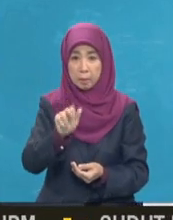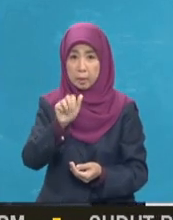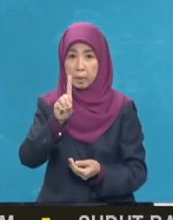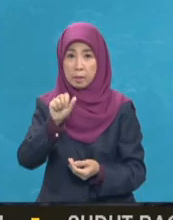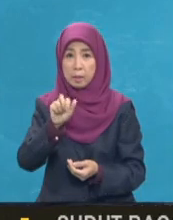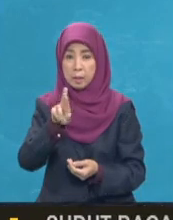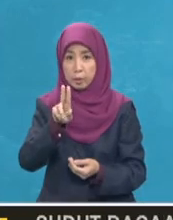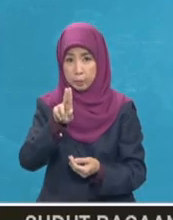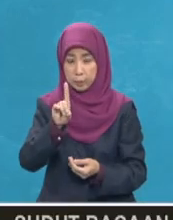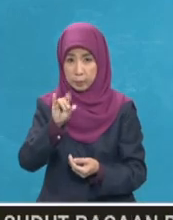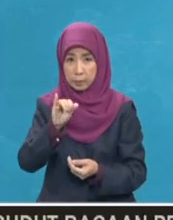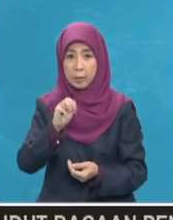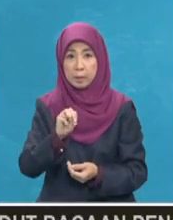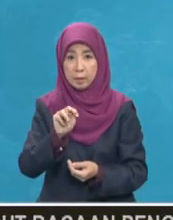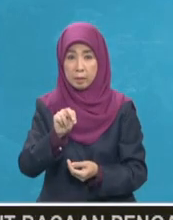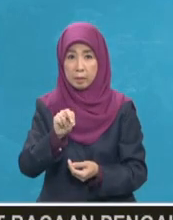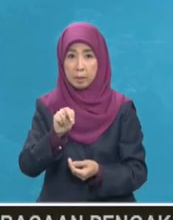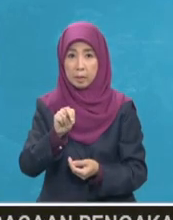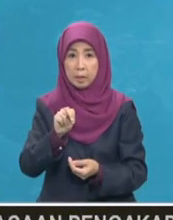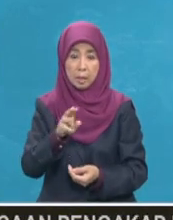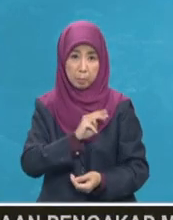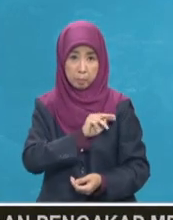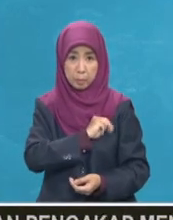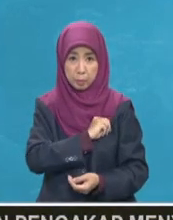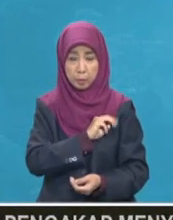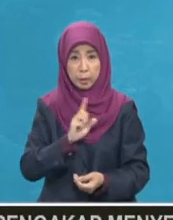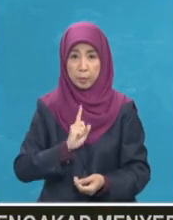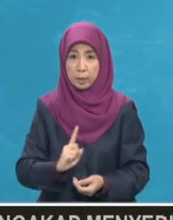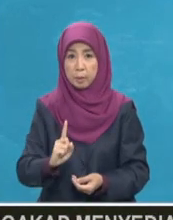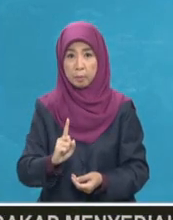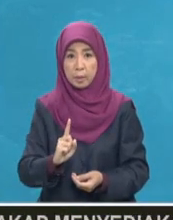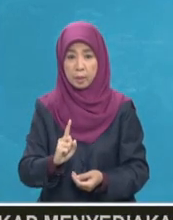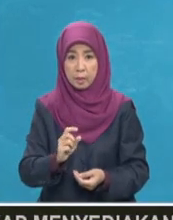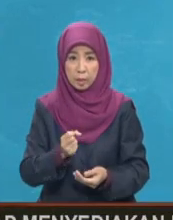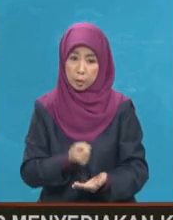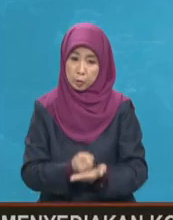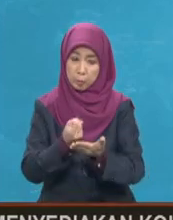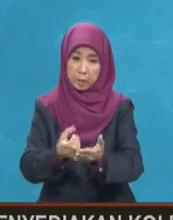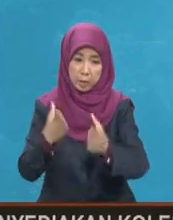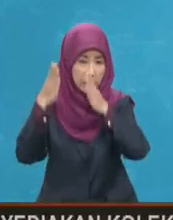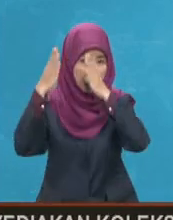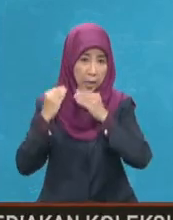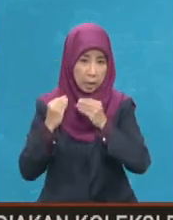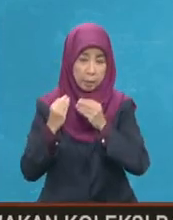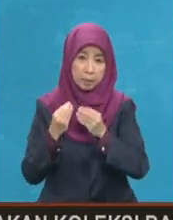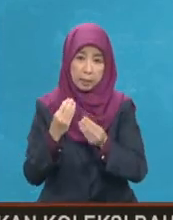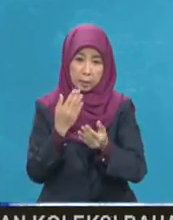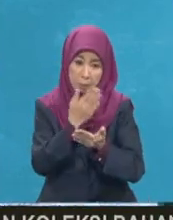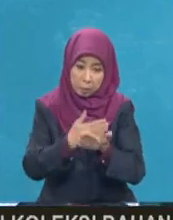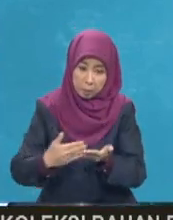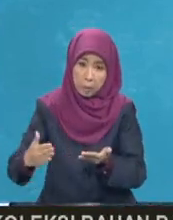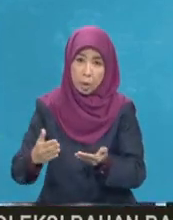Badaruddin band pengarah Dato Paduka Haji Oma Osman menteri hwu Gama sumpangan diharapkan sedikit sebanyak